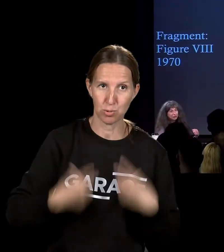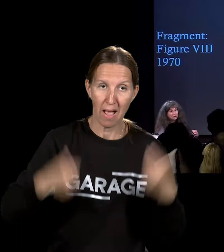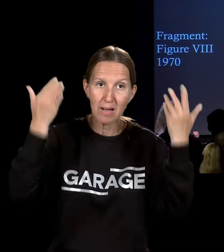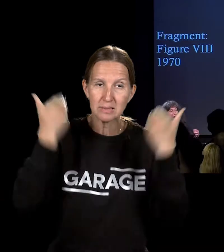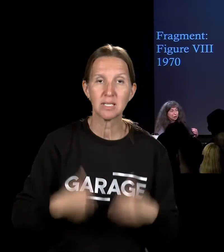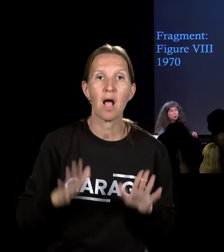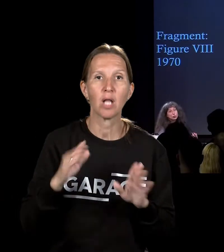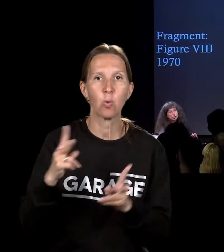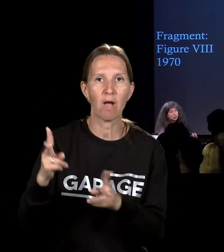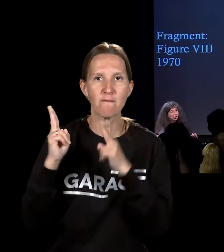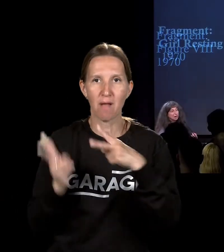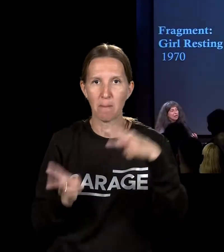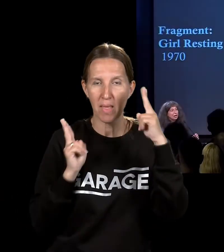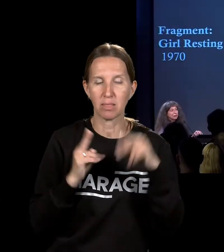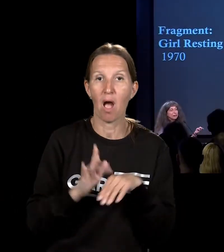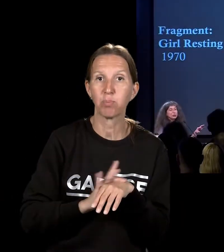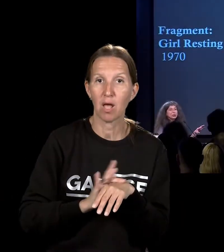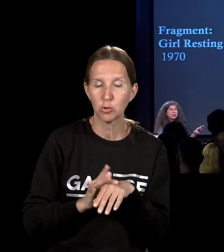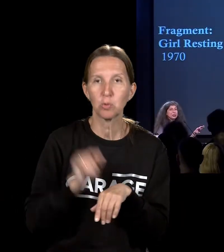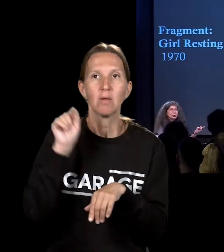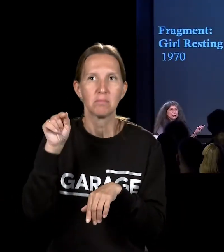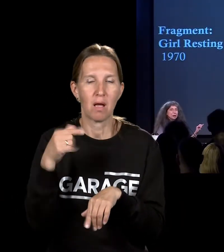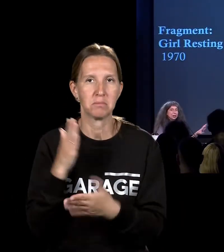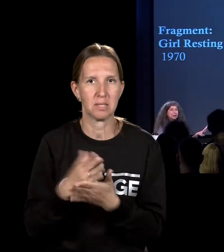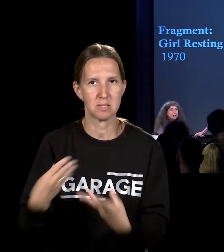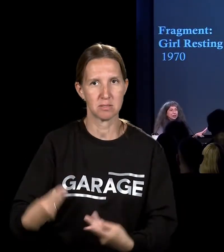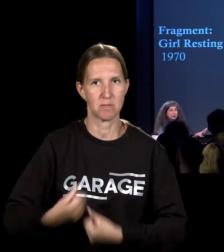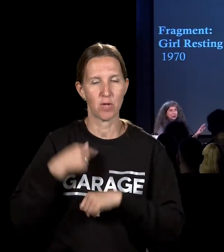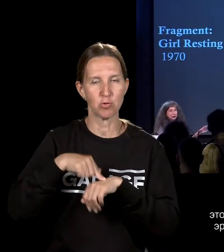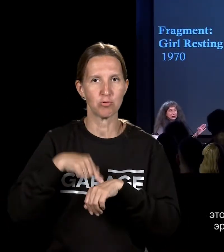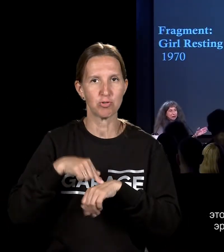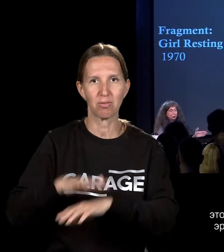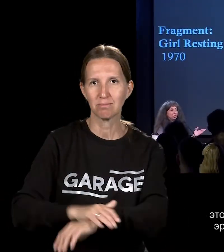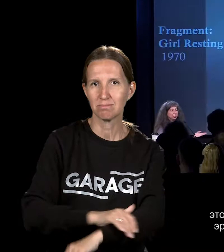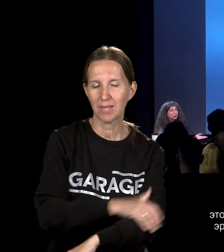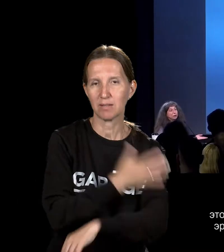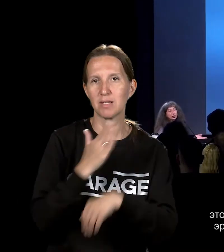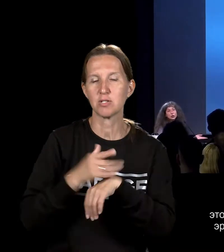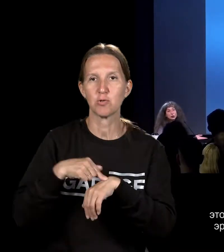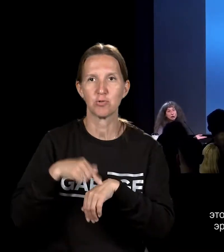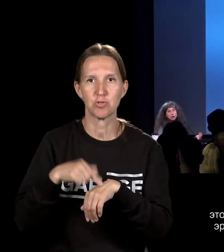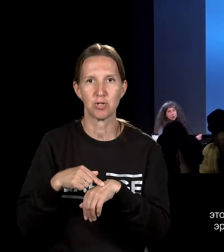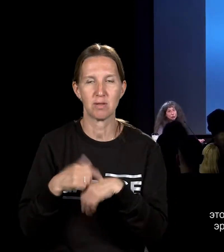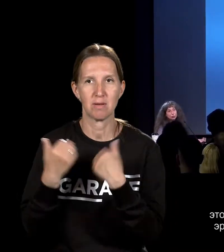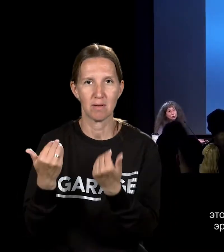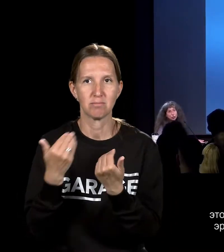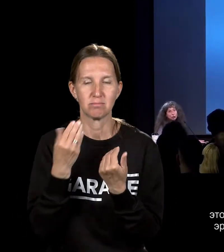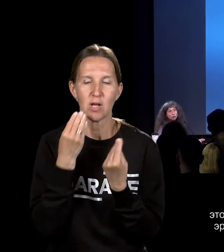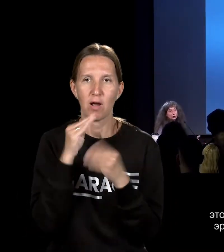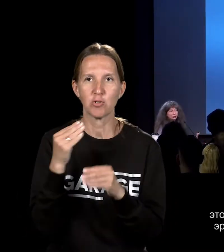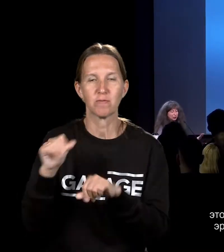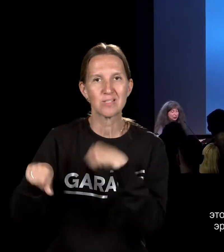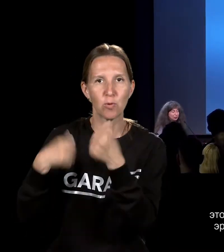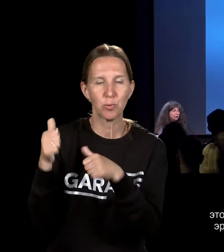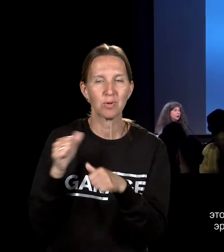фрагменты тел, обнажённые уже, в них возникает ощущение тактильности, в них возникает, собственно говоря, это классическое качество скульптуры,